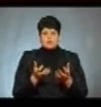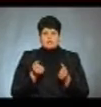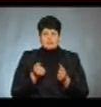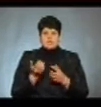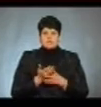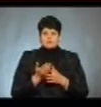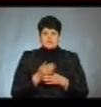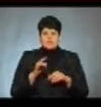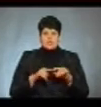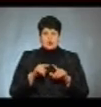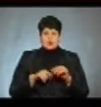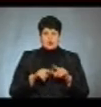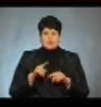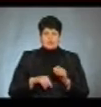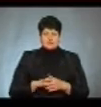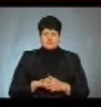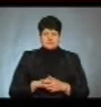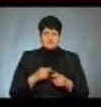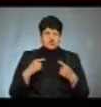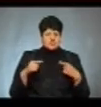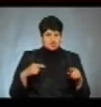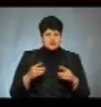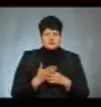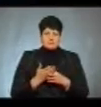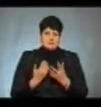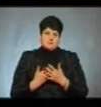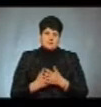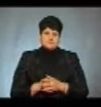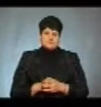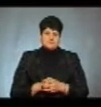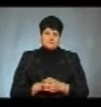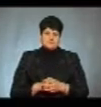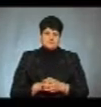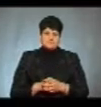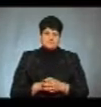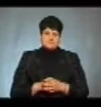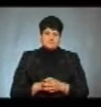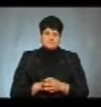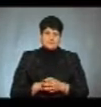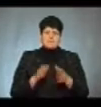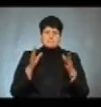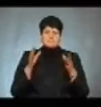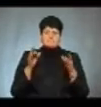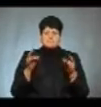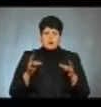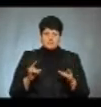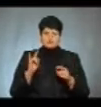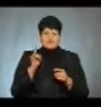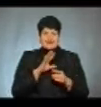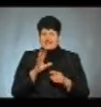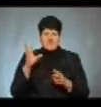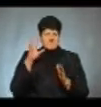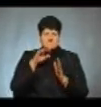субсидій родинами? Чи інших пільг? Чи інших пільг? Пакунок малюка не